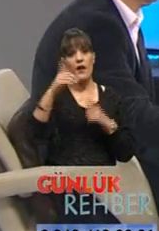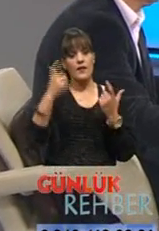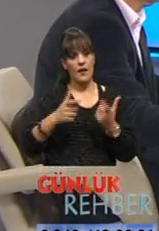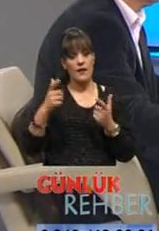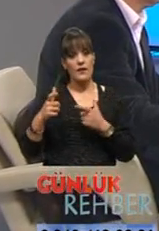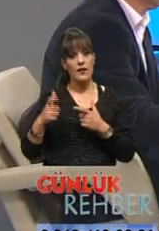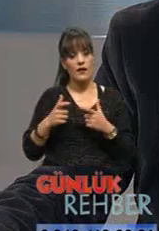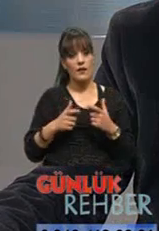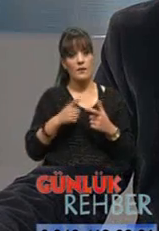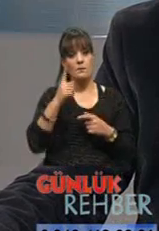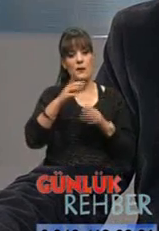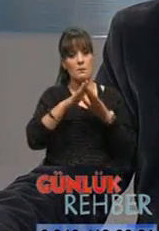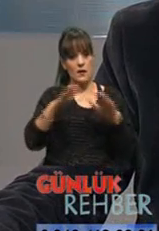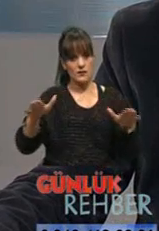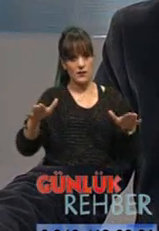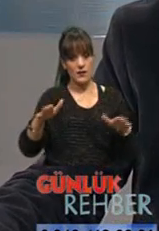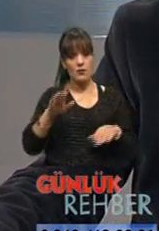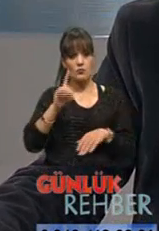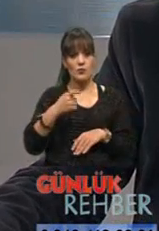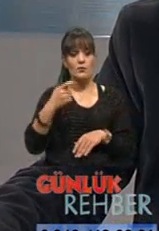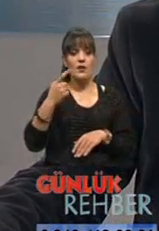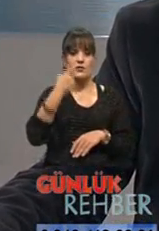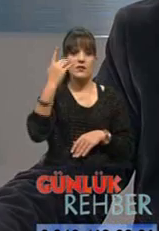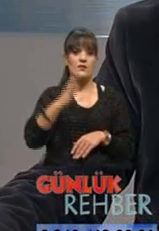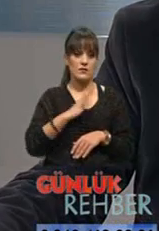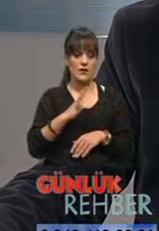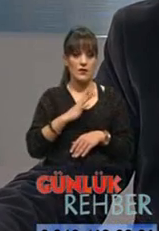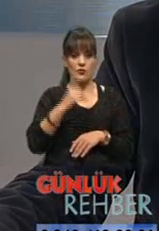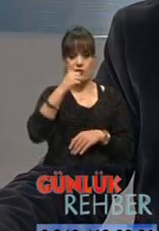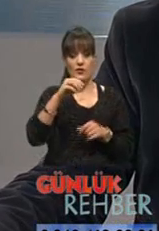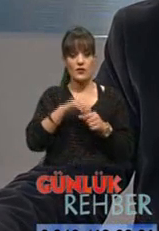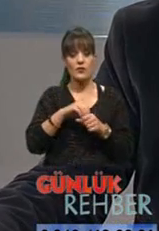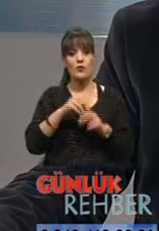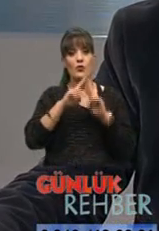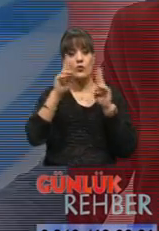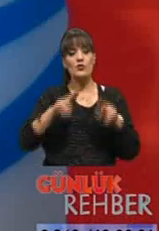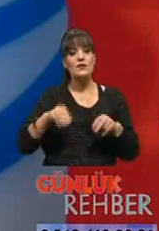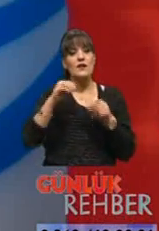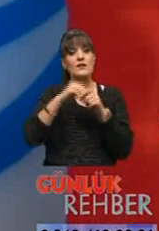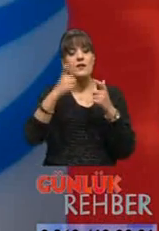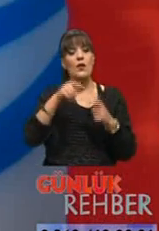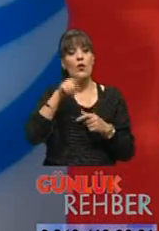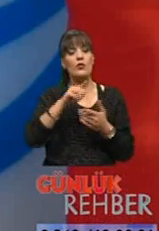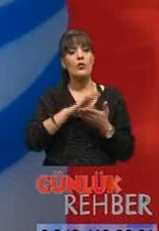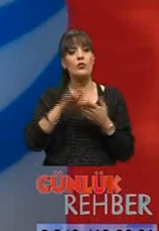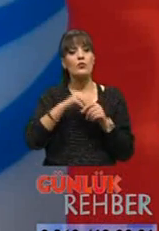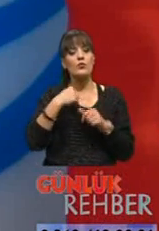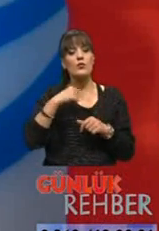yerde bir masa bulma şansına sahipsiniz. Evet, Türkiye'de. Evet. Uluslararası arena dediniz, orada durumumuz